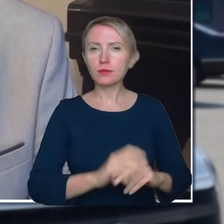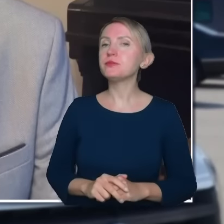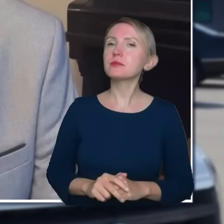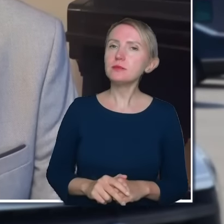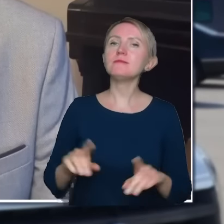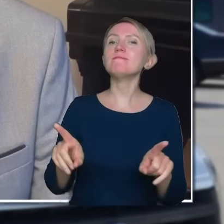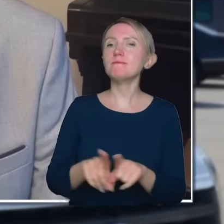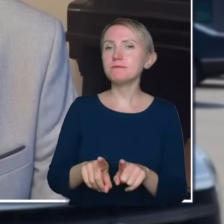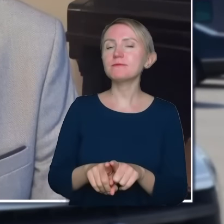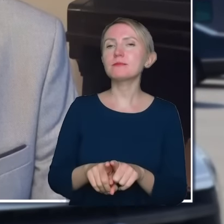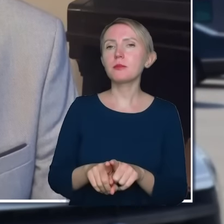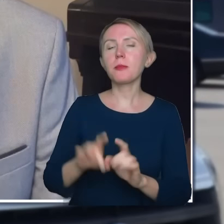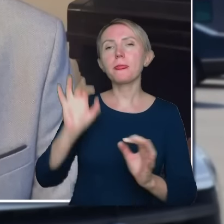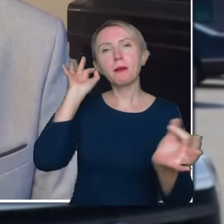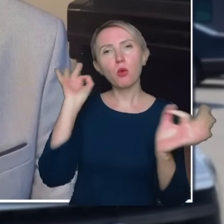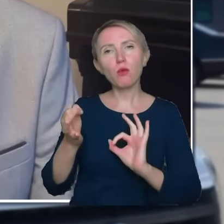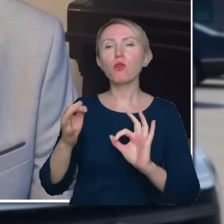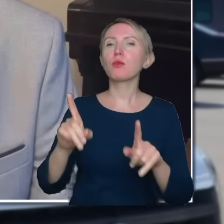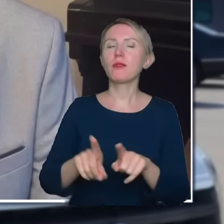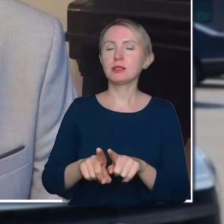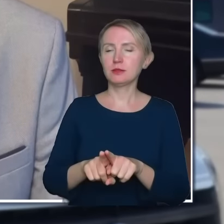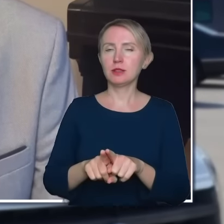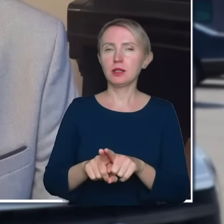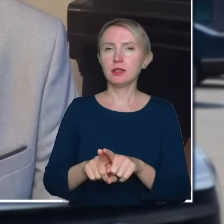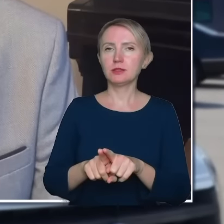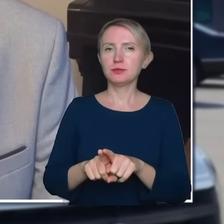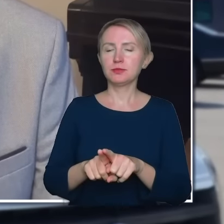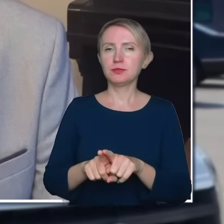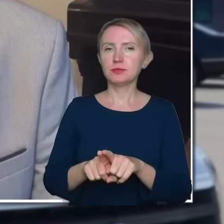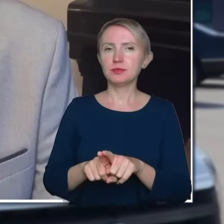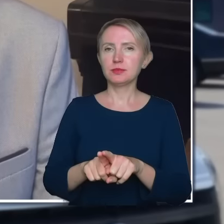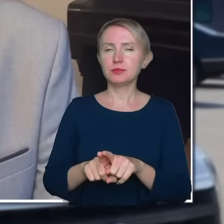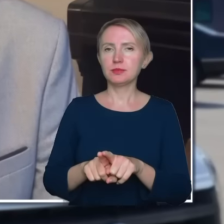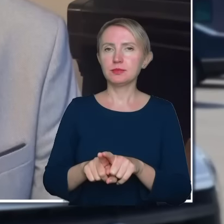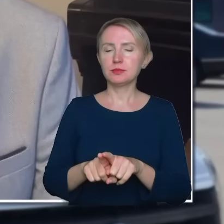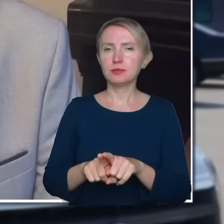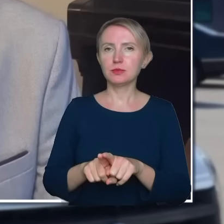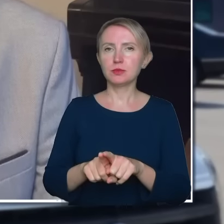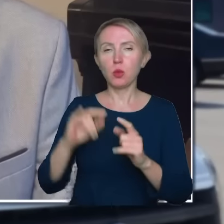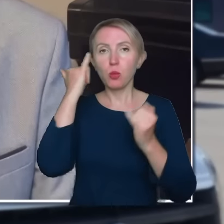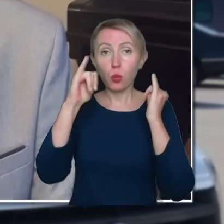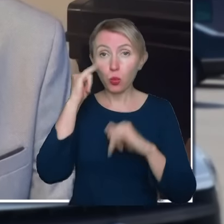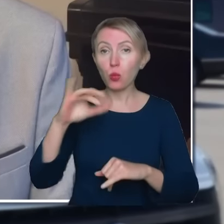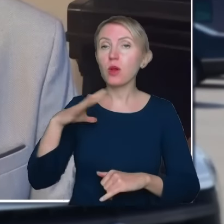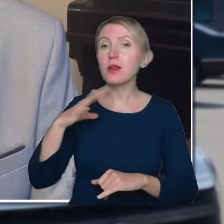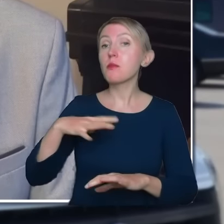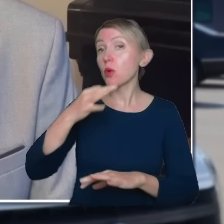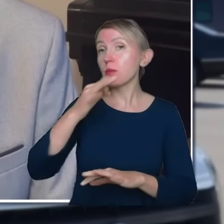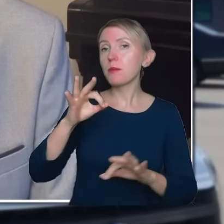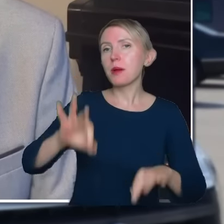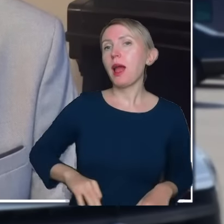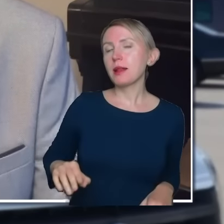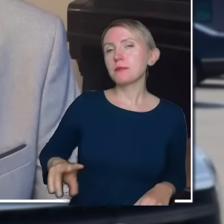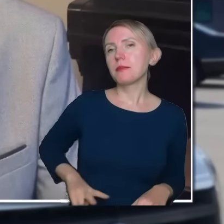powiedzieć, poinformowaliśmy o pewnych nieprawidłowościach. Ja się pytałem pana ministra